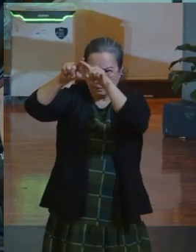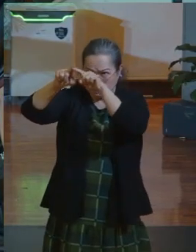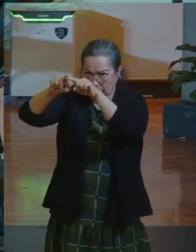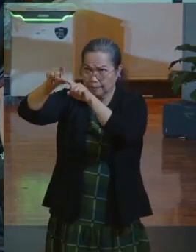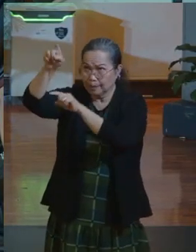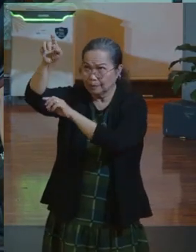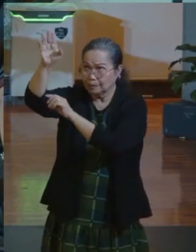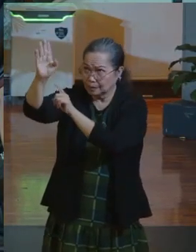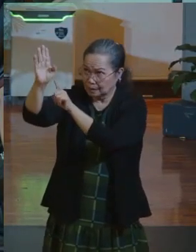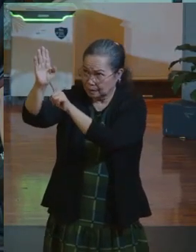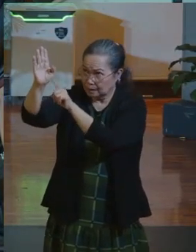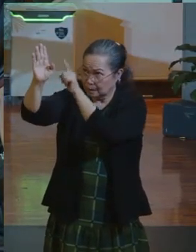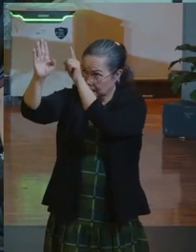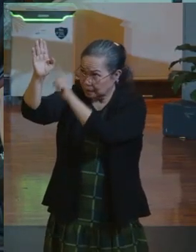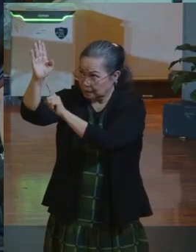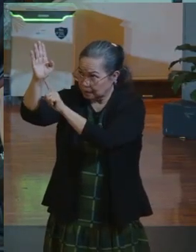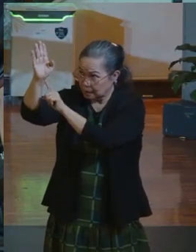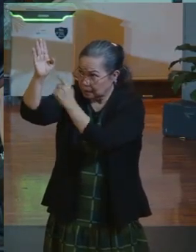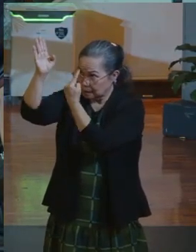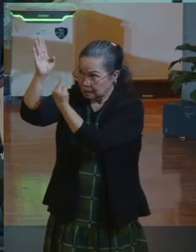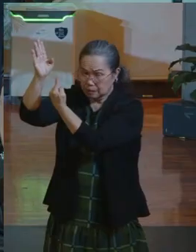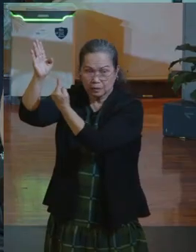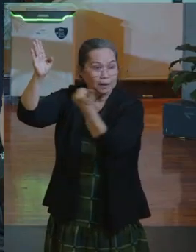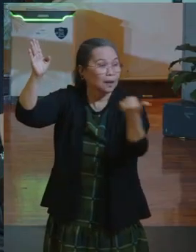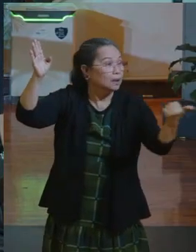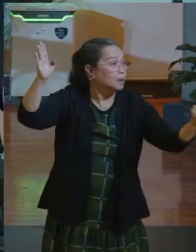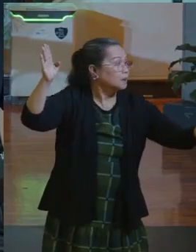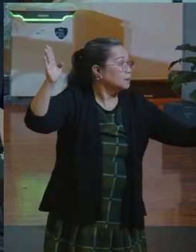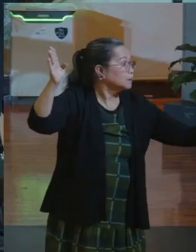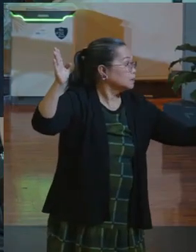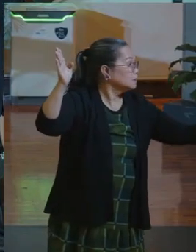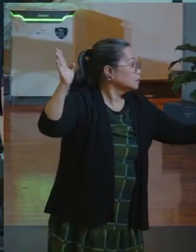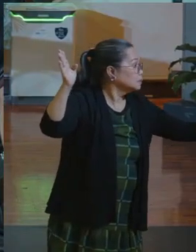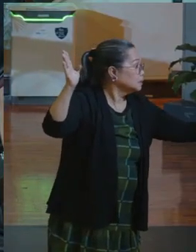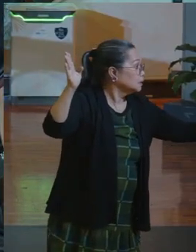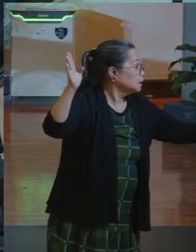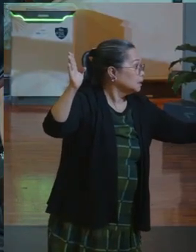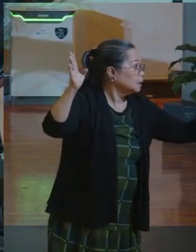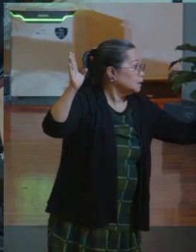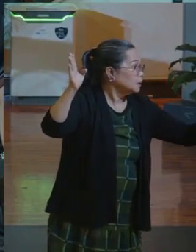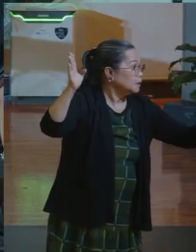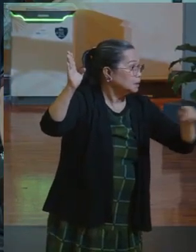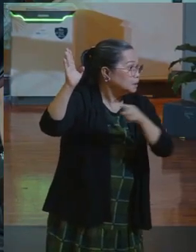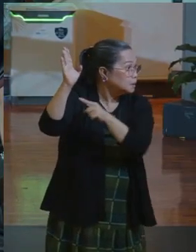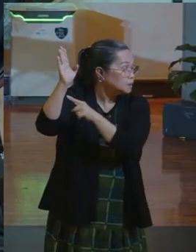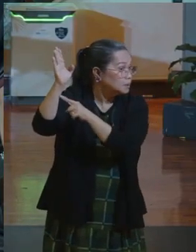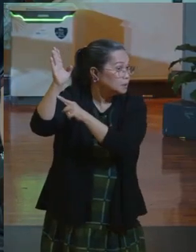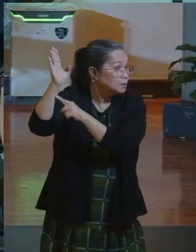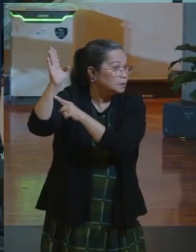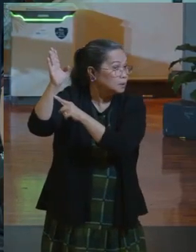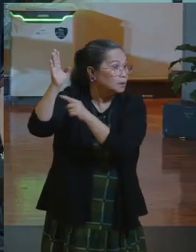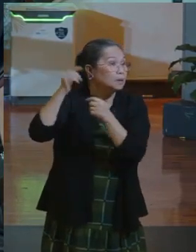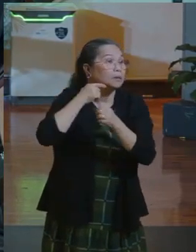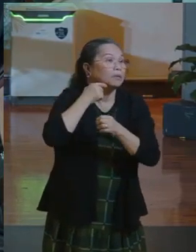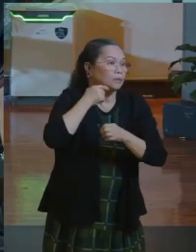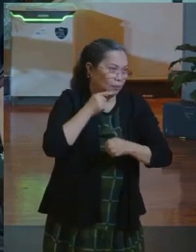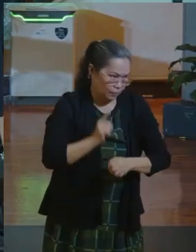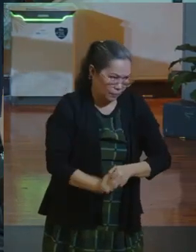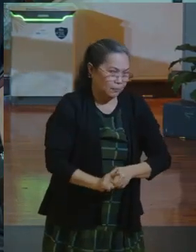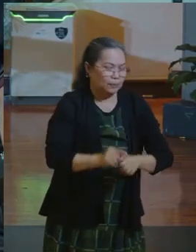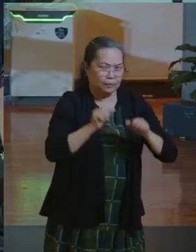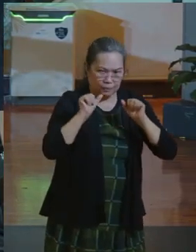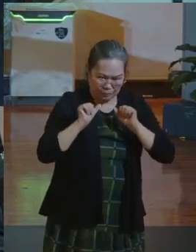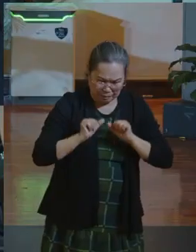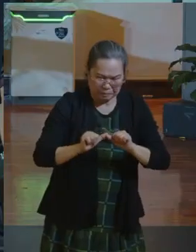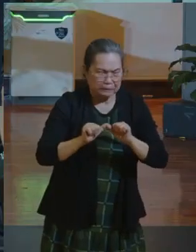sa Kanya lang para sa kanilang pangangailangan at inikayat na